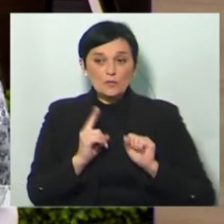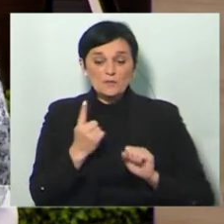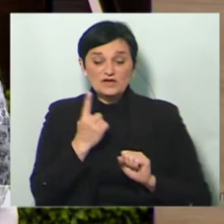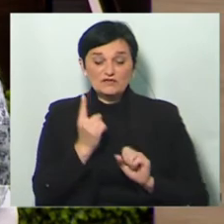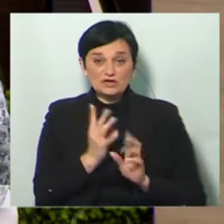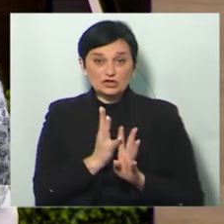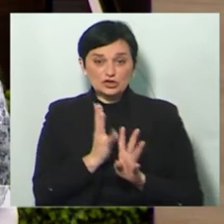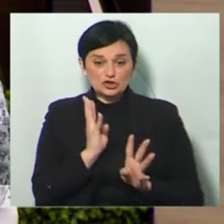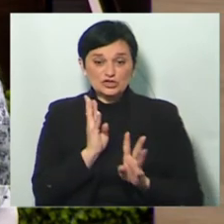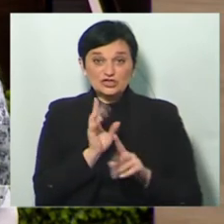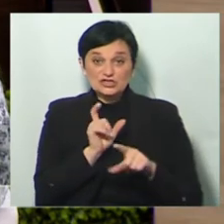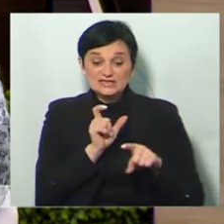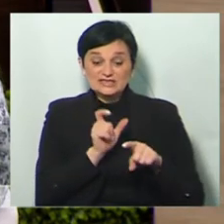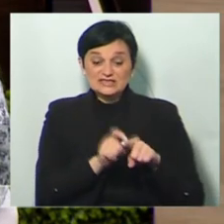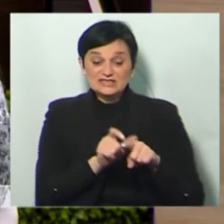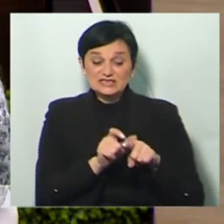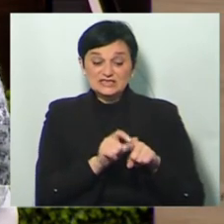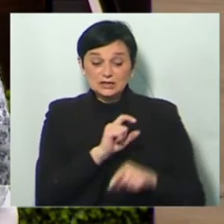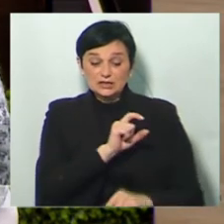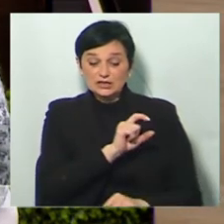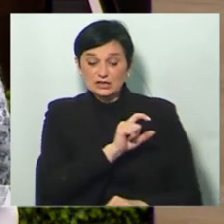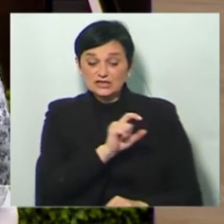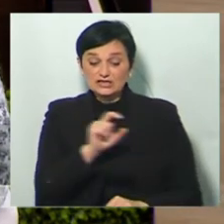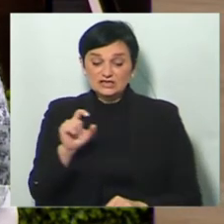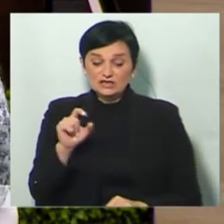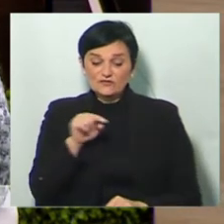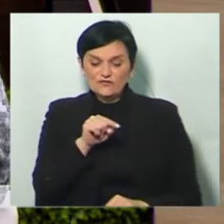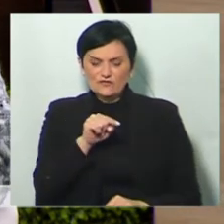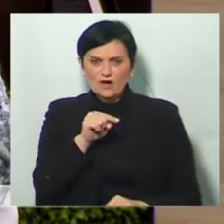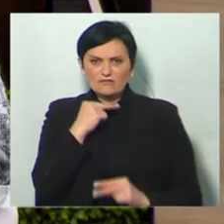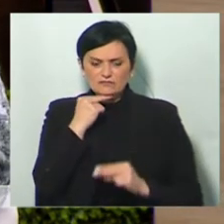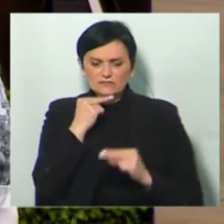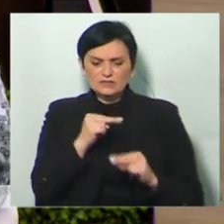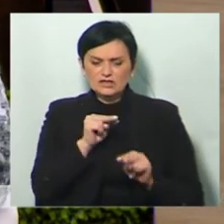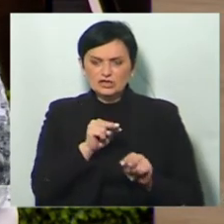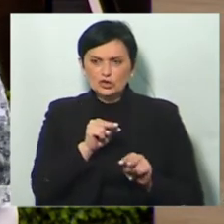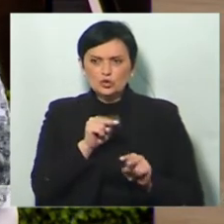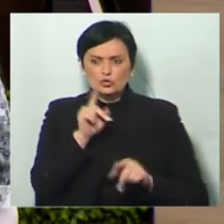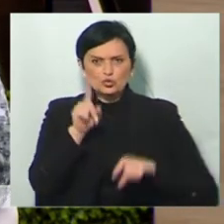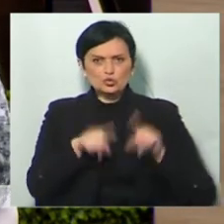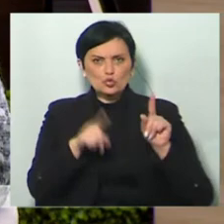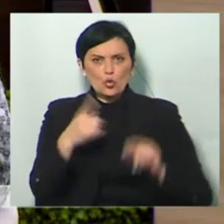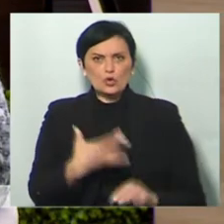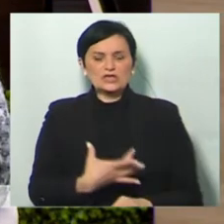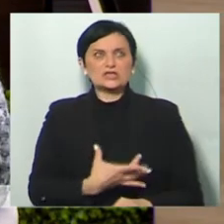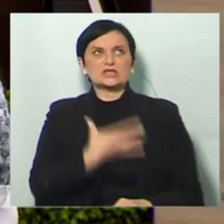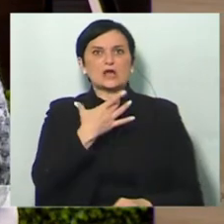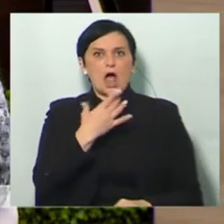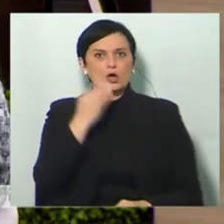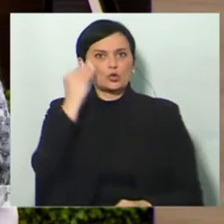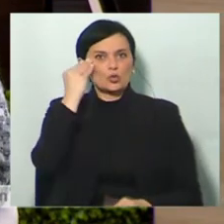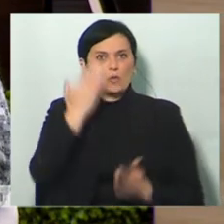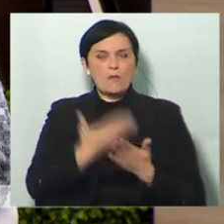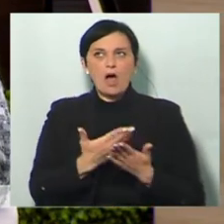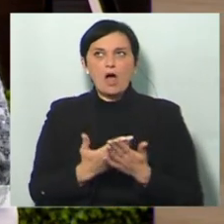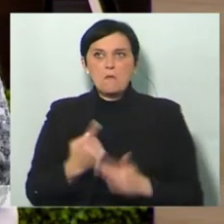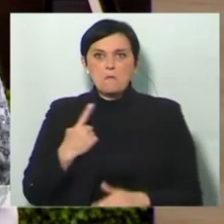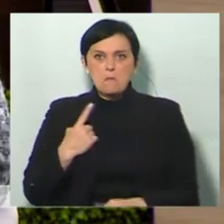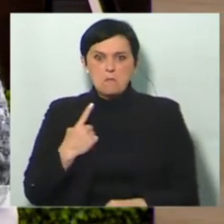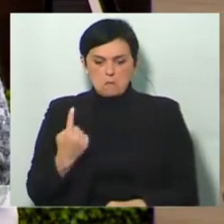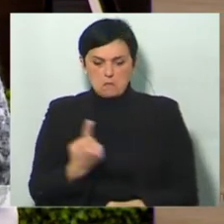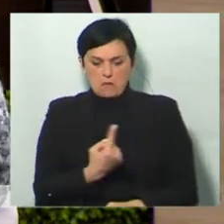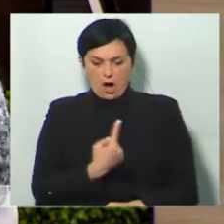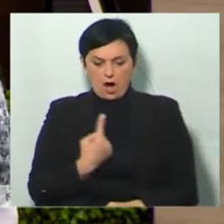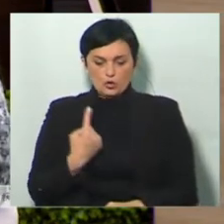pirlol rikshi martlats sitqas daukirdet ro meits zogjer tragikulat aghikmeba magetsat martoba am dros